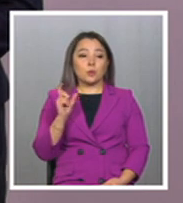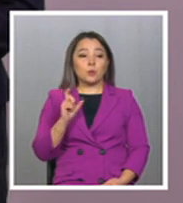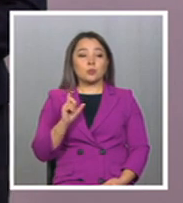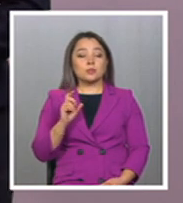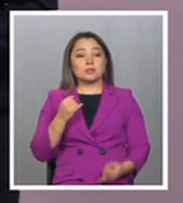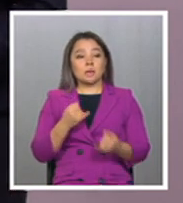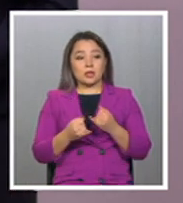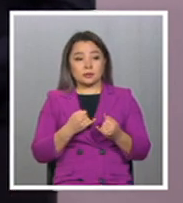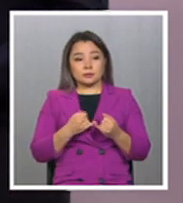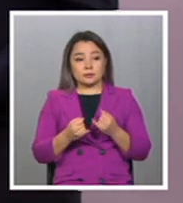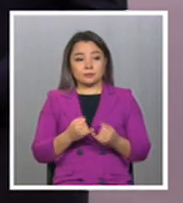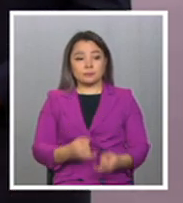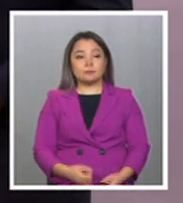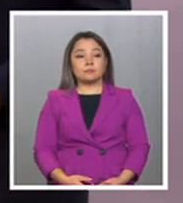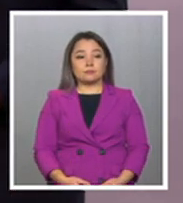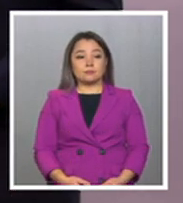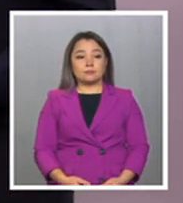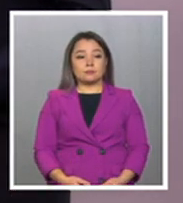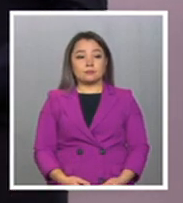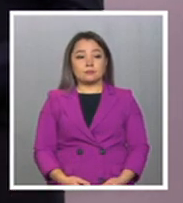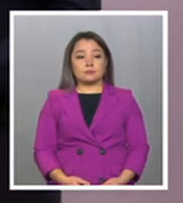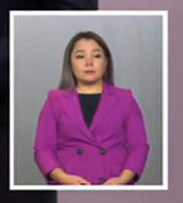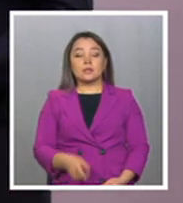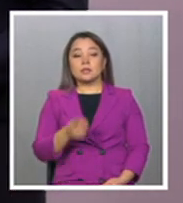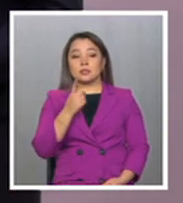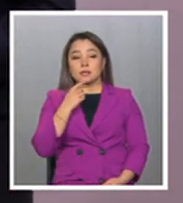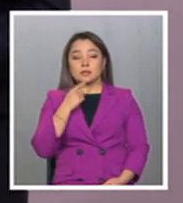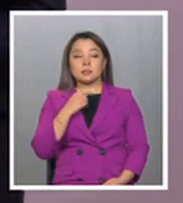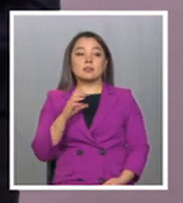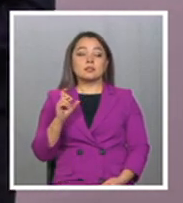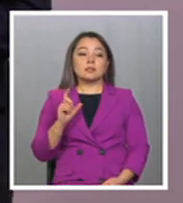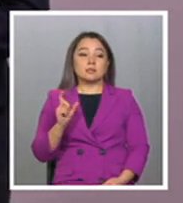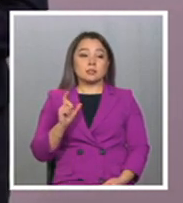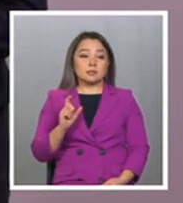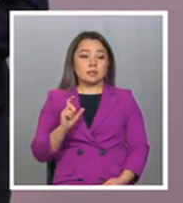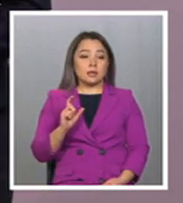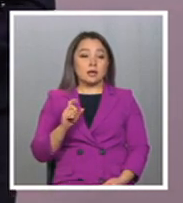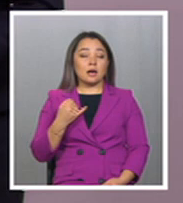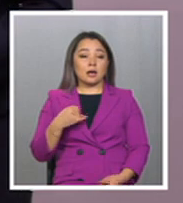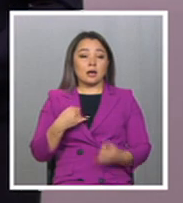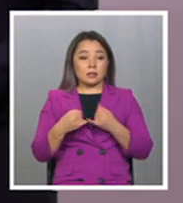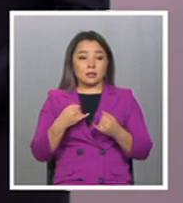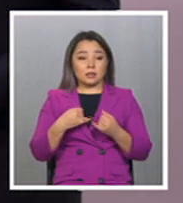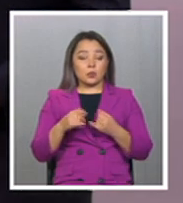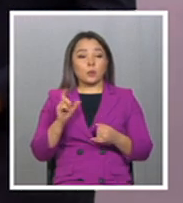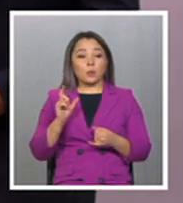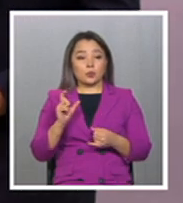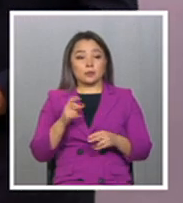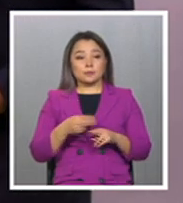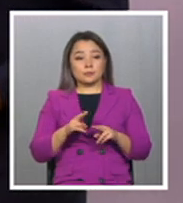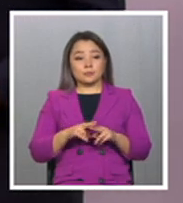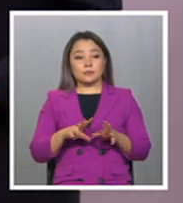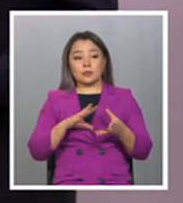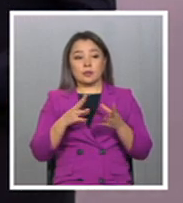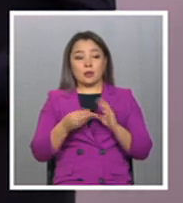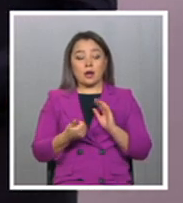көк, сары. Келесі нұсқа қызыл, сары, көк.